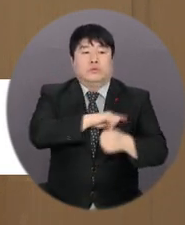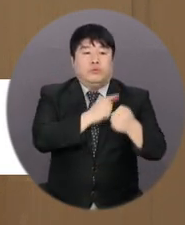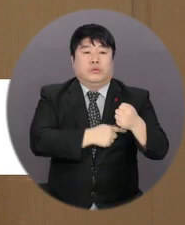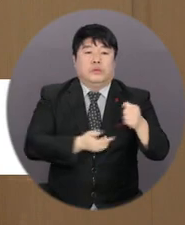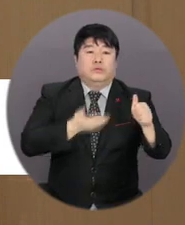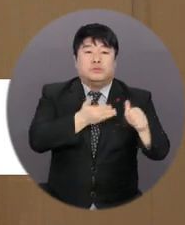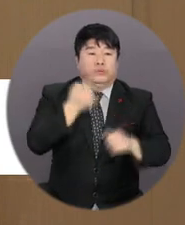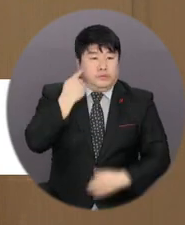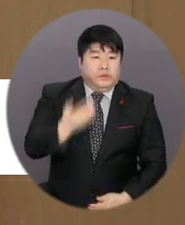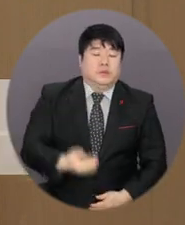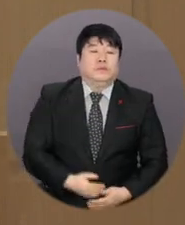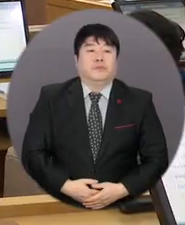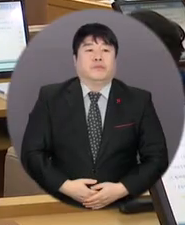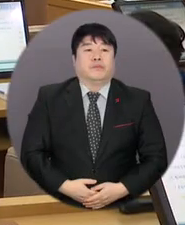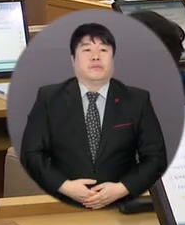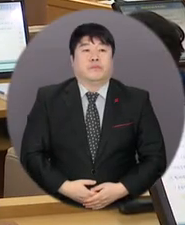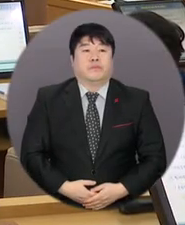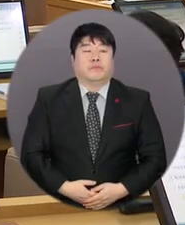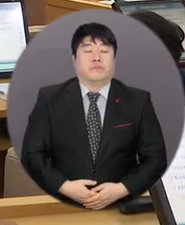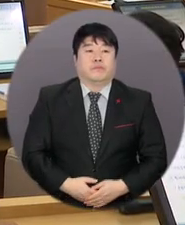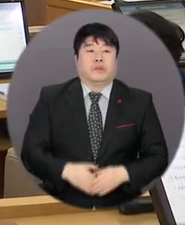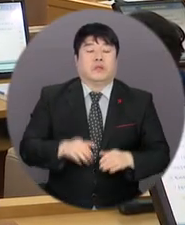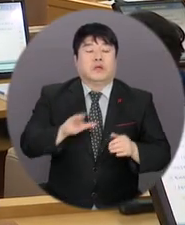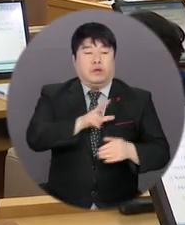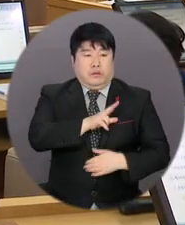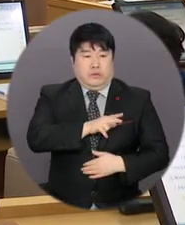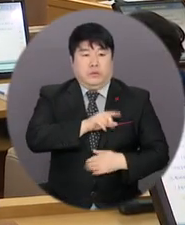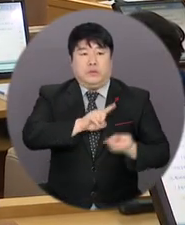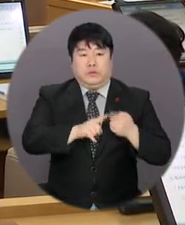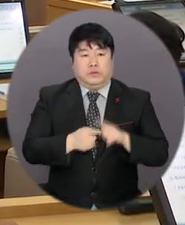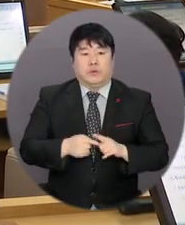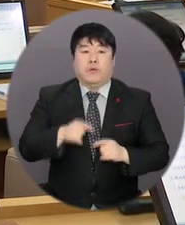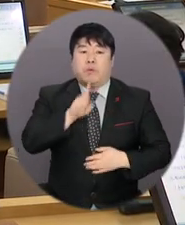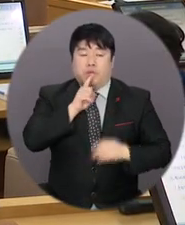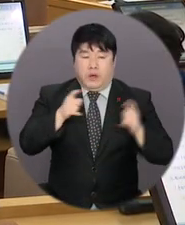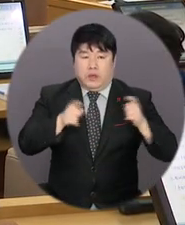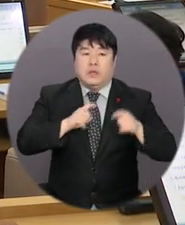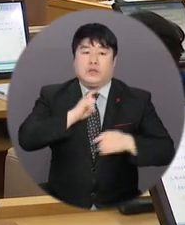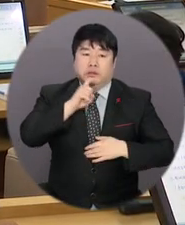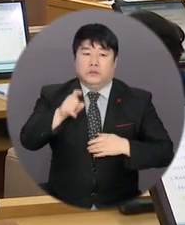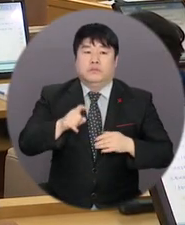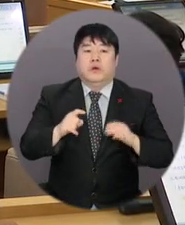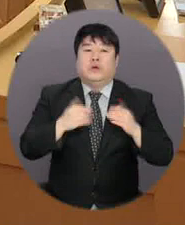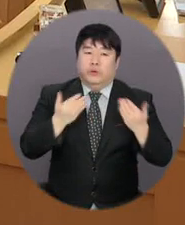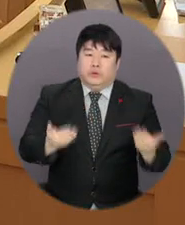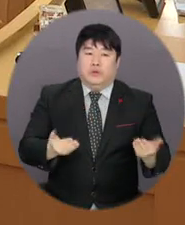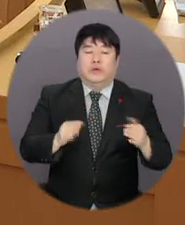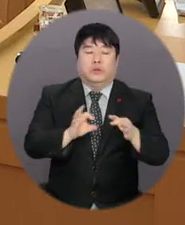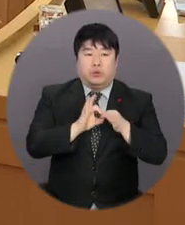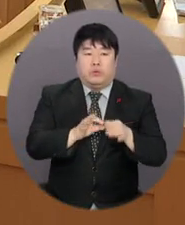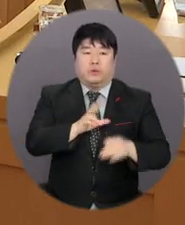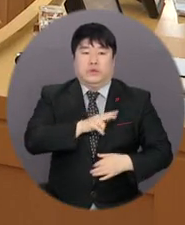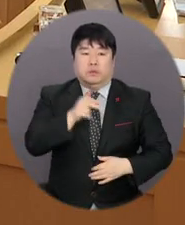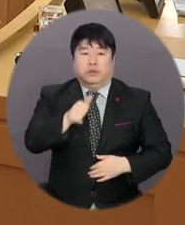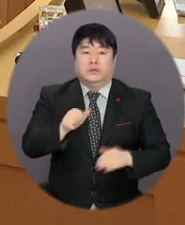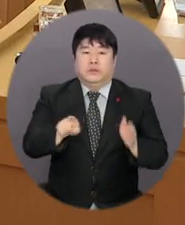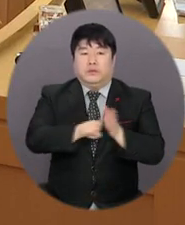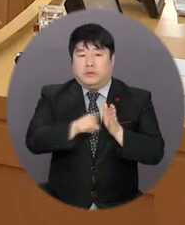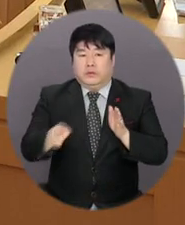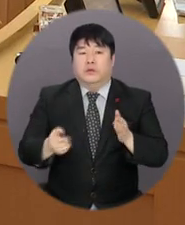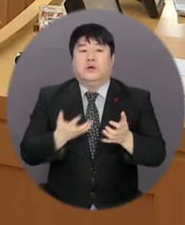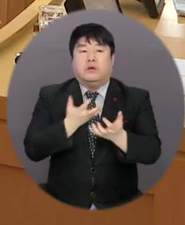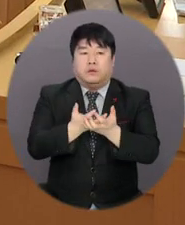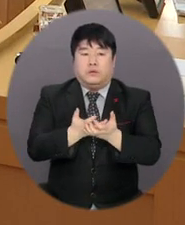누가 그 권한을 줬습니까? 의원들 간의 입씨름, 10분간 정회를 거쳐 의장 불신임안 안건